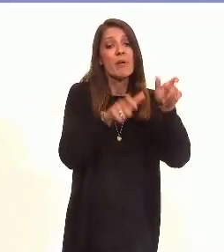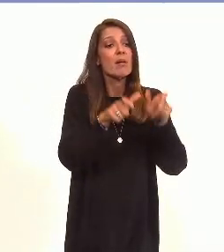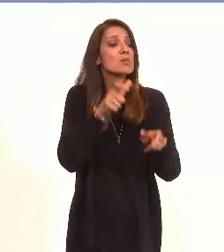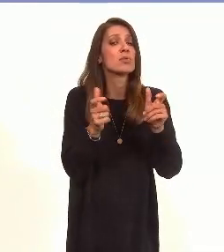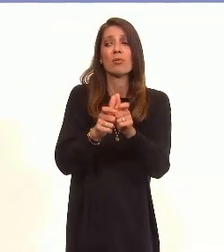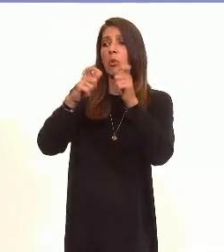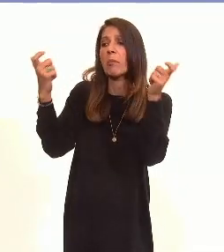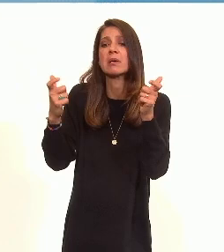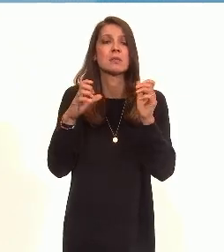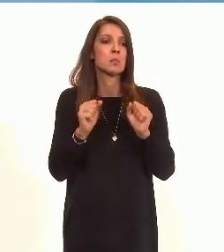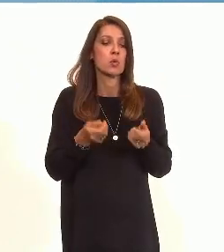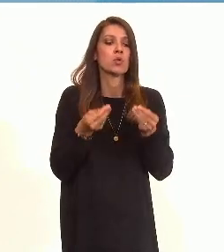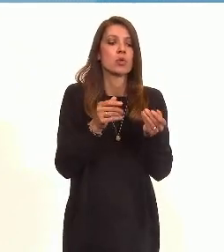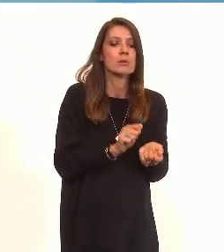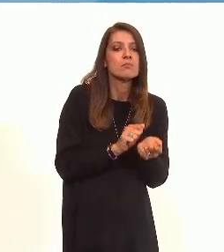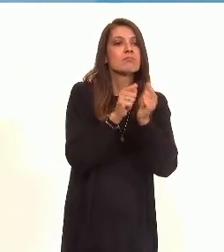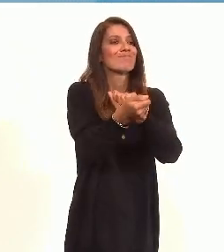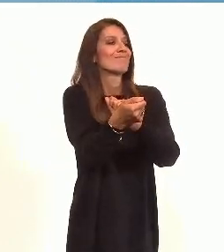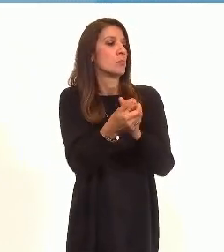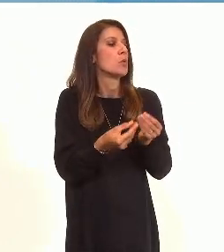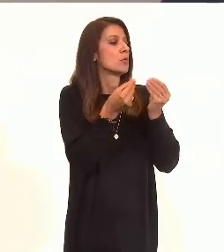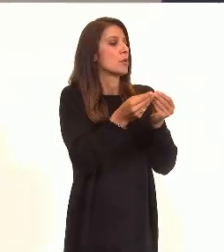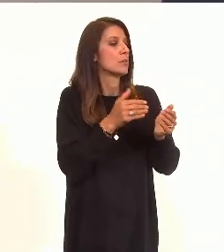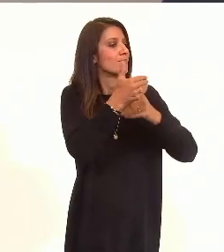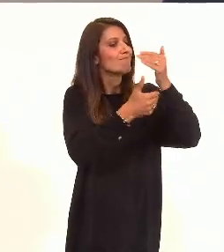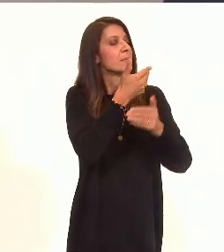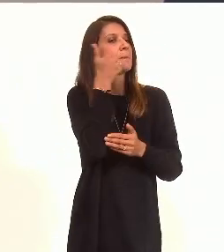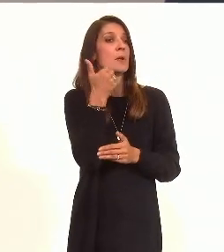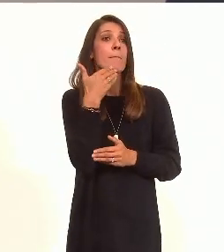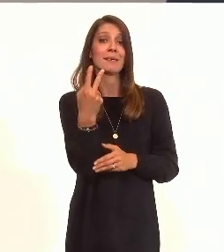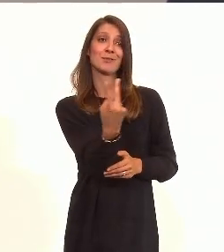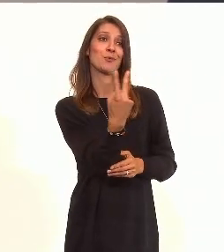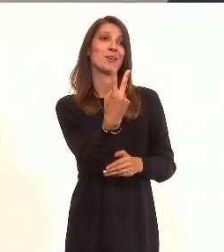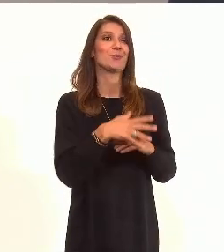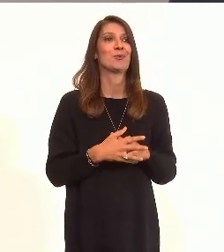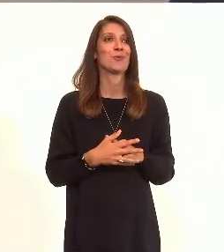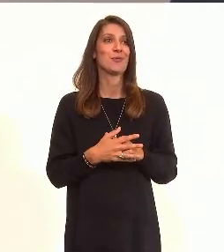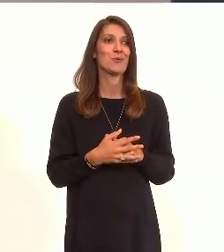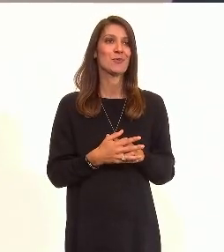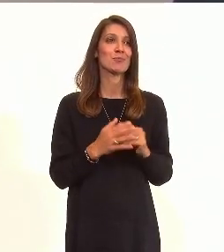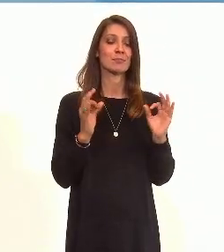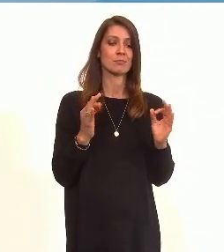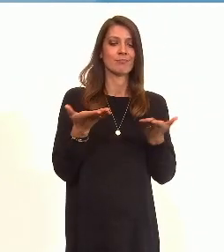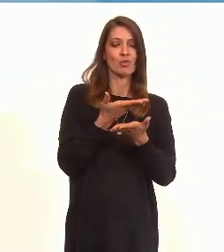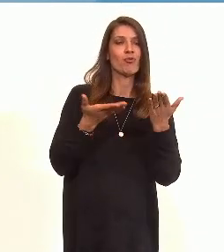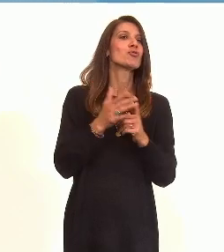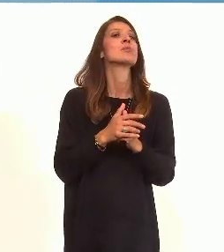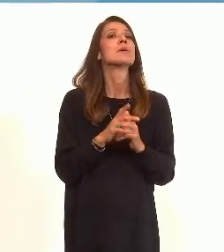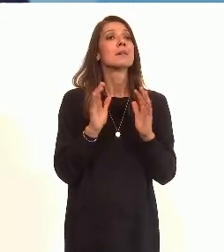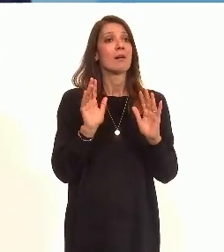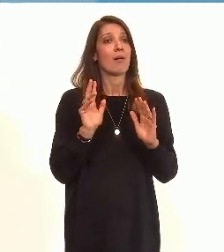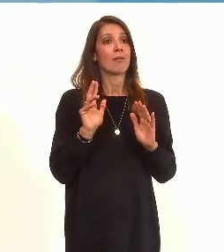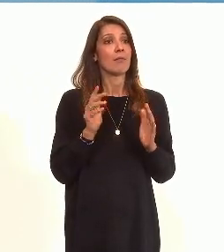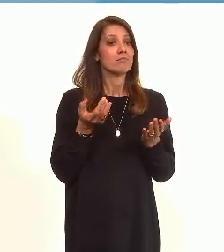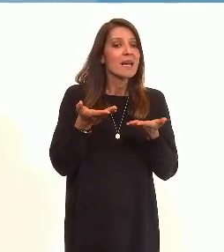structures et des accompagnements. On va le voir tout au long de la journée. Merci à vous deux pour ce premier temps. On va compléter un petit